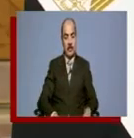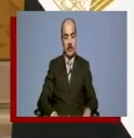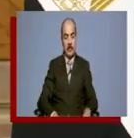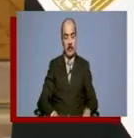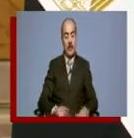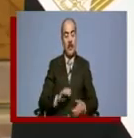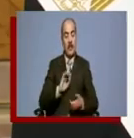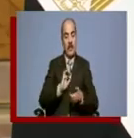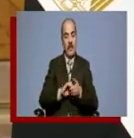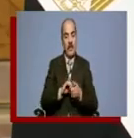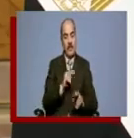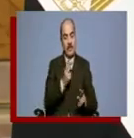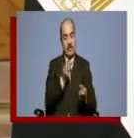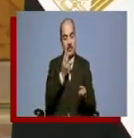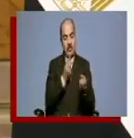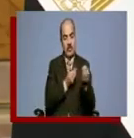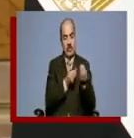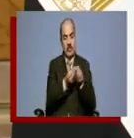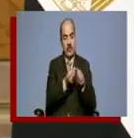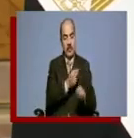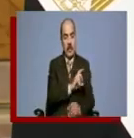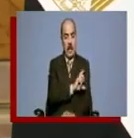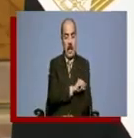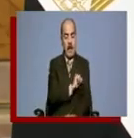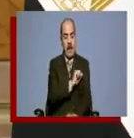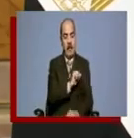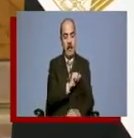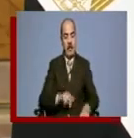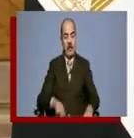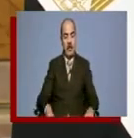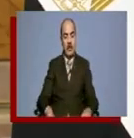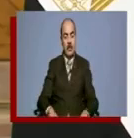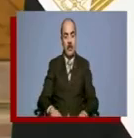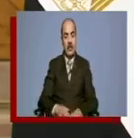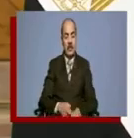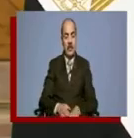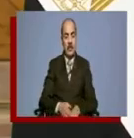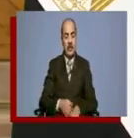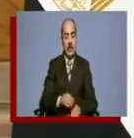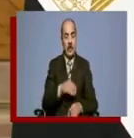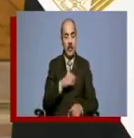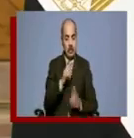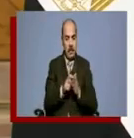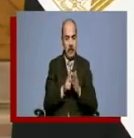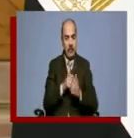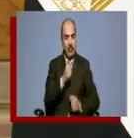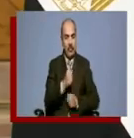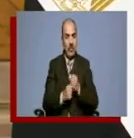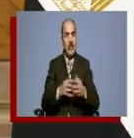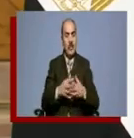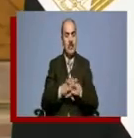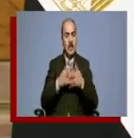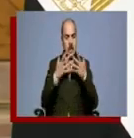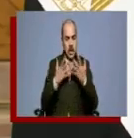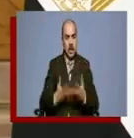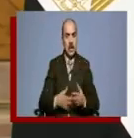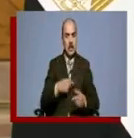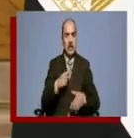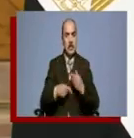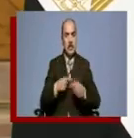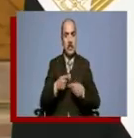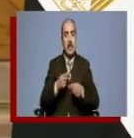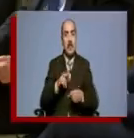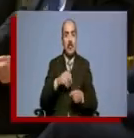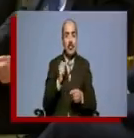مهم جدا مع زي ما قلت لحضرتك فكره الرؤساء الامريكيين الشعب الامريكي بقى فكره تعاوننا احنا